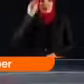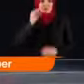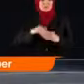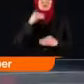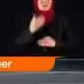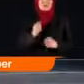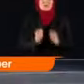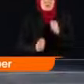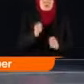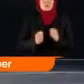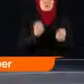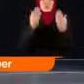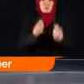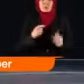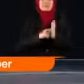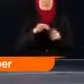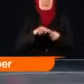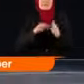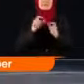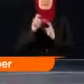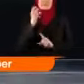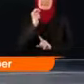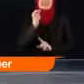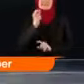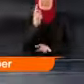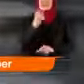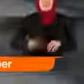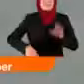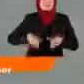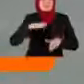kesi işte iki bacak robotun tarihe geçen performansı